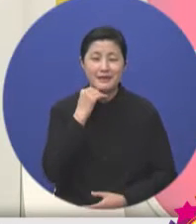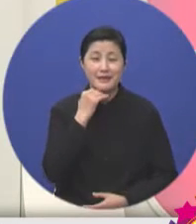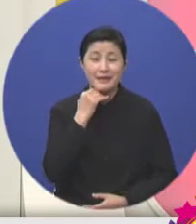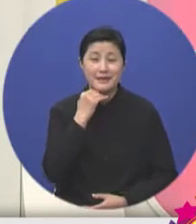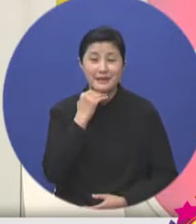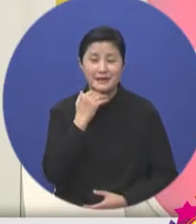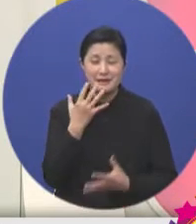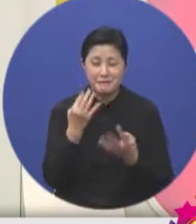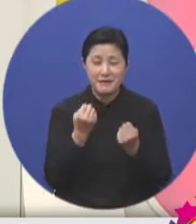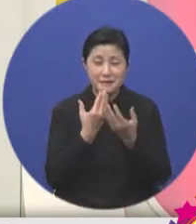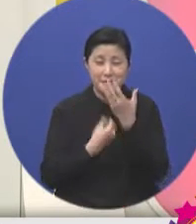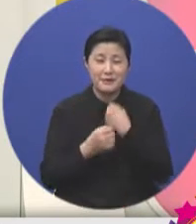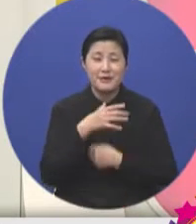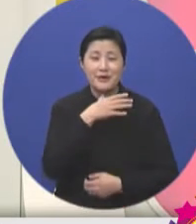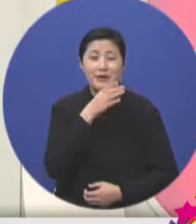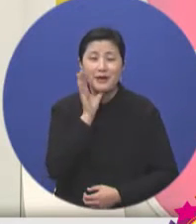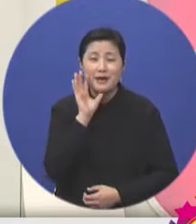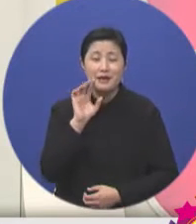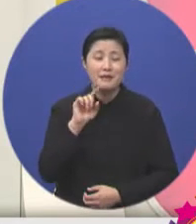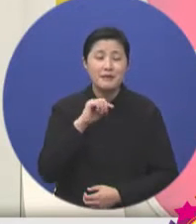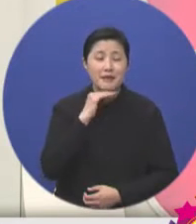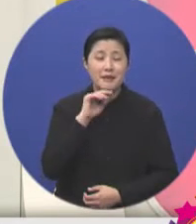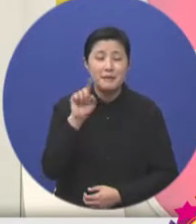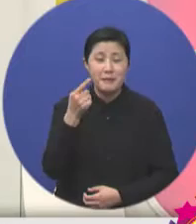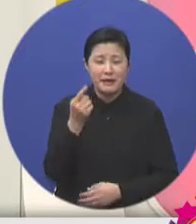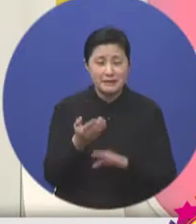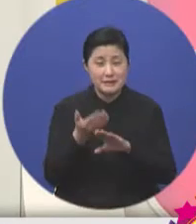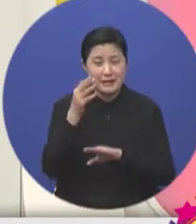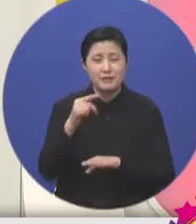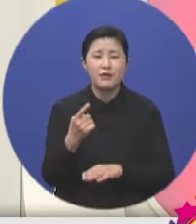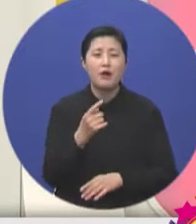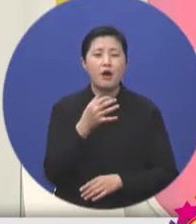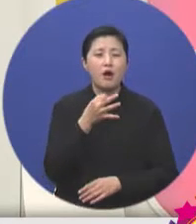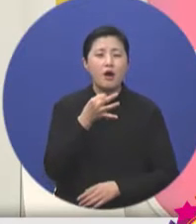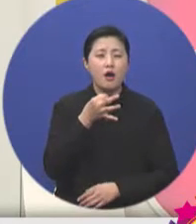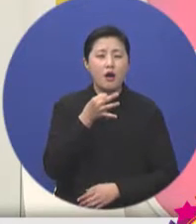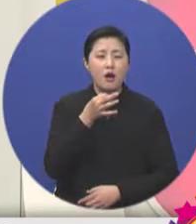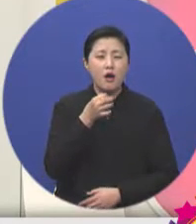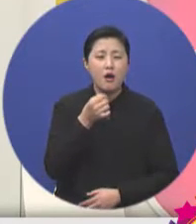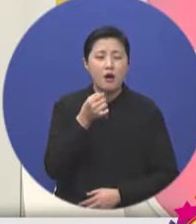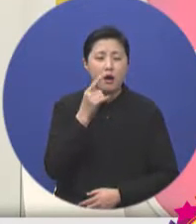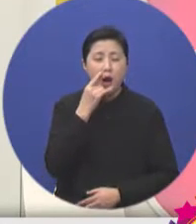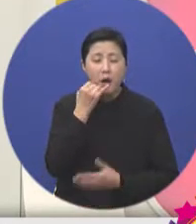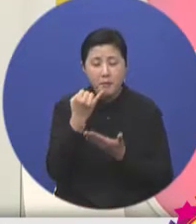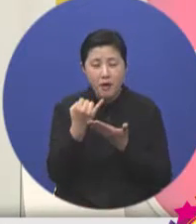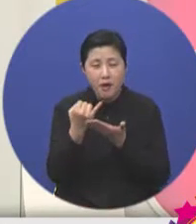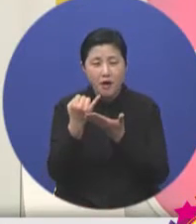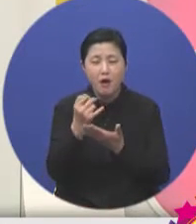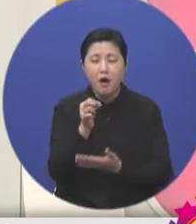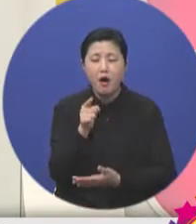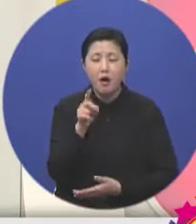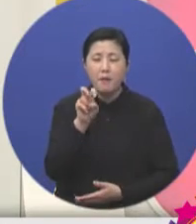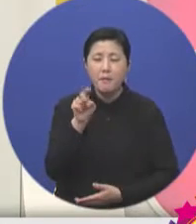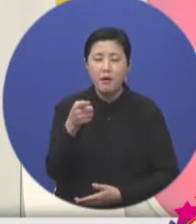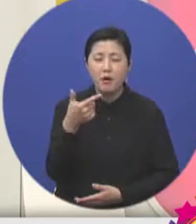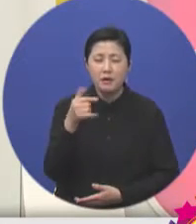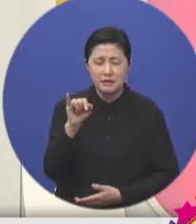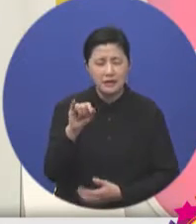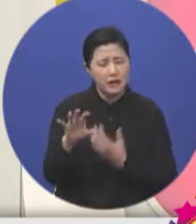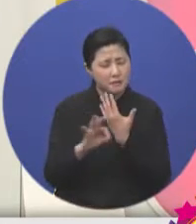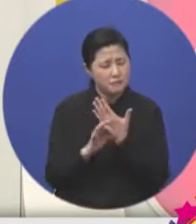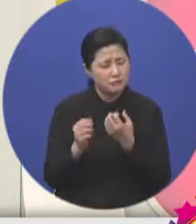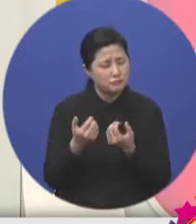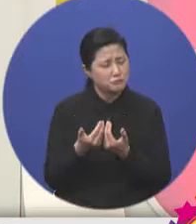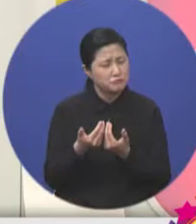이렇게 많이 먹고 100살이 되어도 그냥 엄마라 갈 것 같아. 어머니 하면 뭔가 정이 좀 떨어지는 느낌?